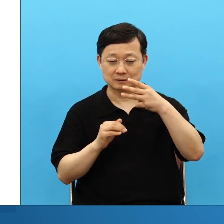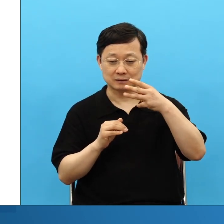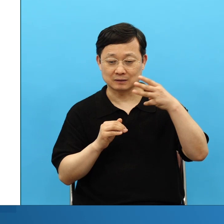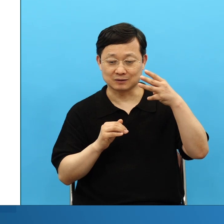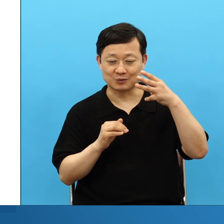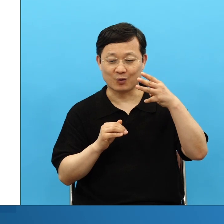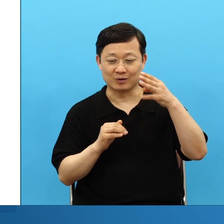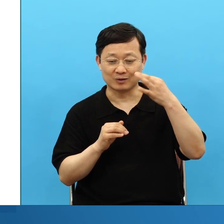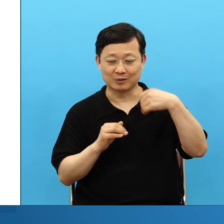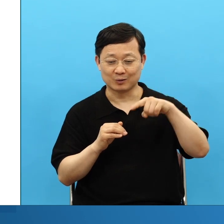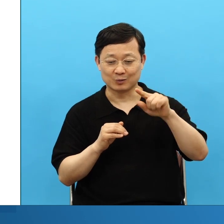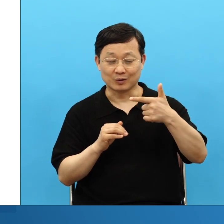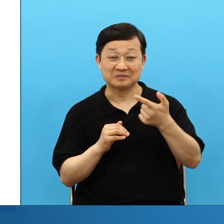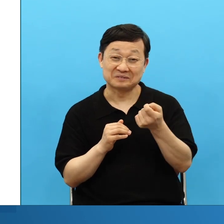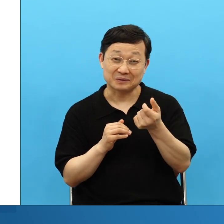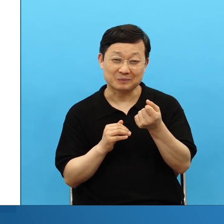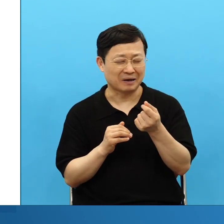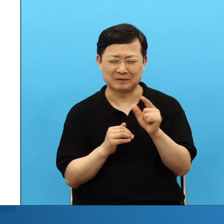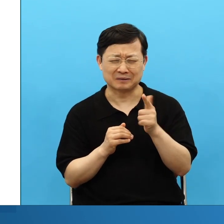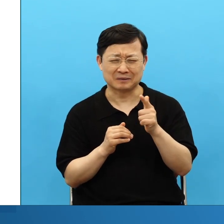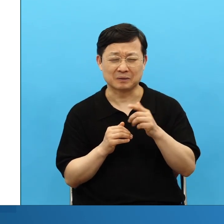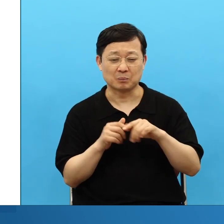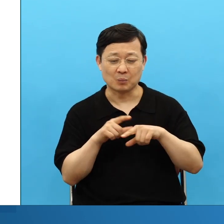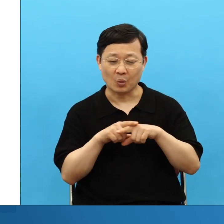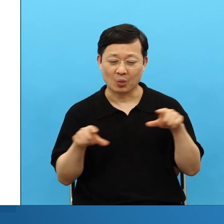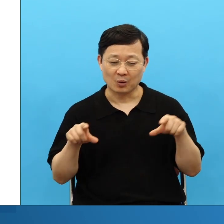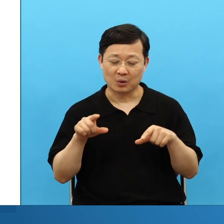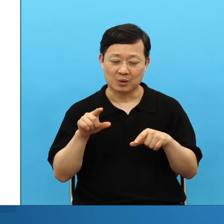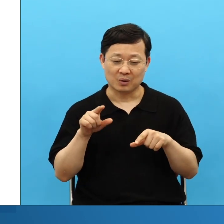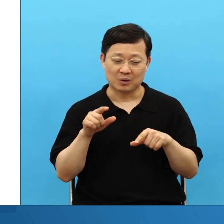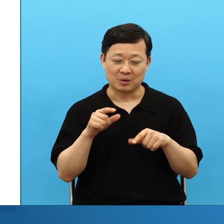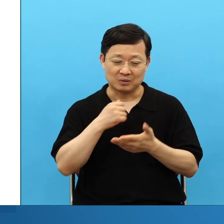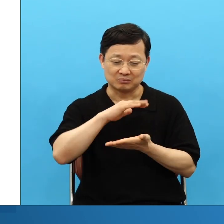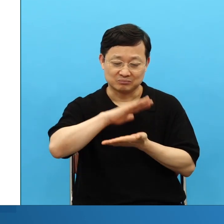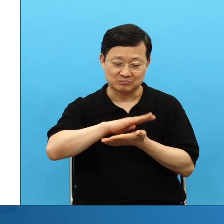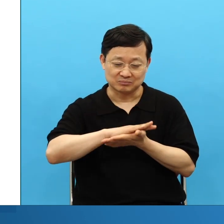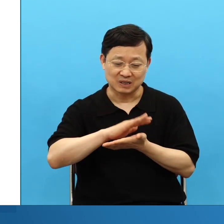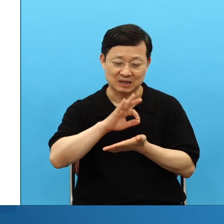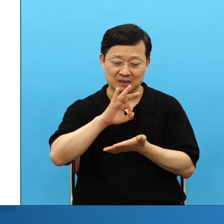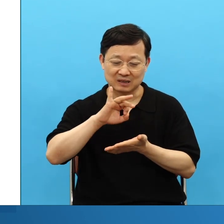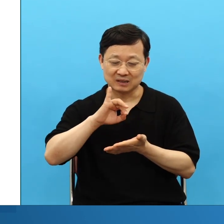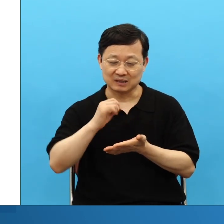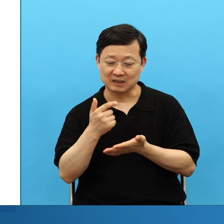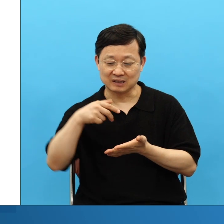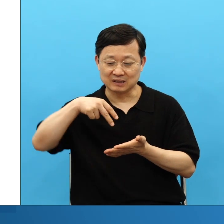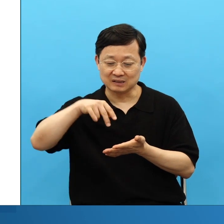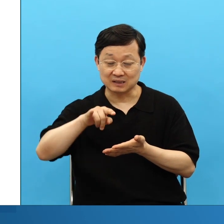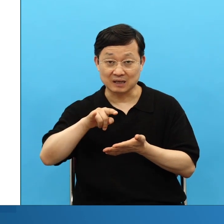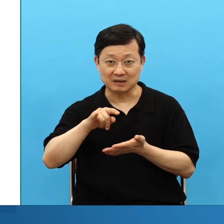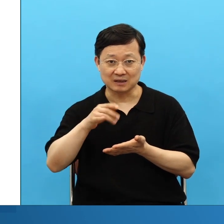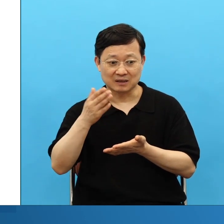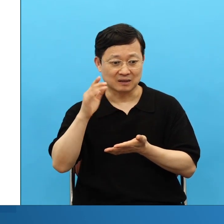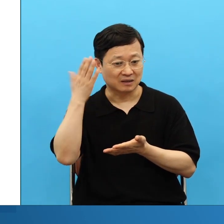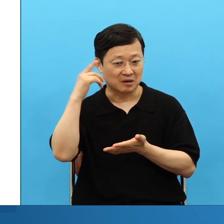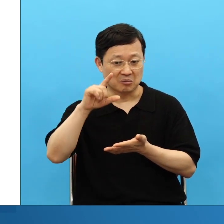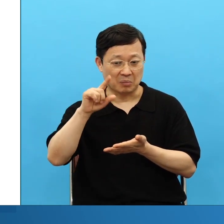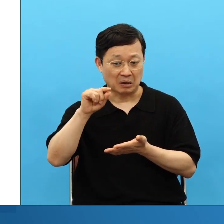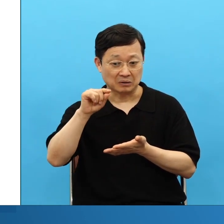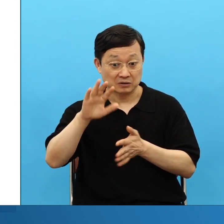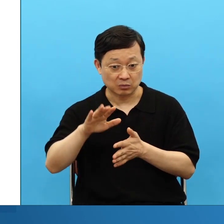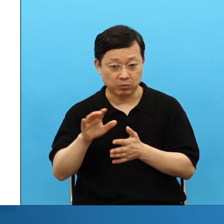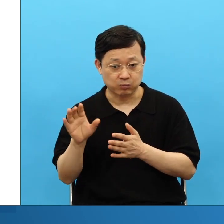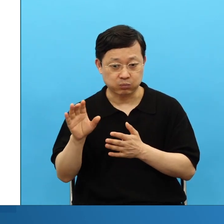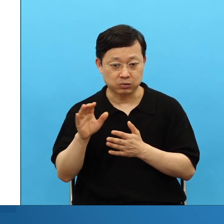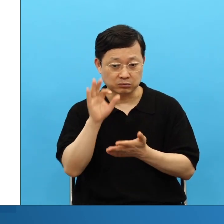들어왔어요. 여러분 얼마 안 돼 보이지만 보통 10,000원, 15,000원 뭐 이렇게 들어왔는데 요즘 마약이 하도 이슈가 되니까